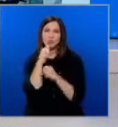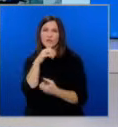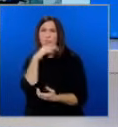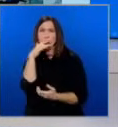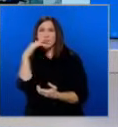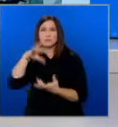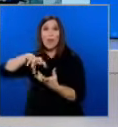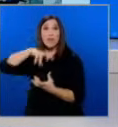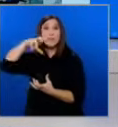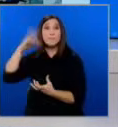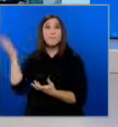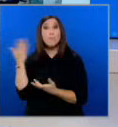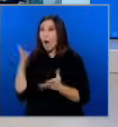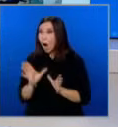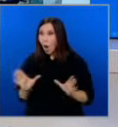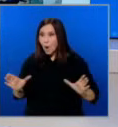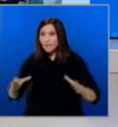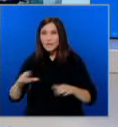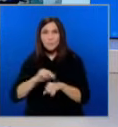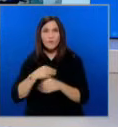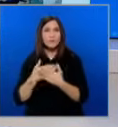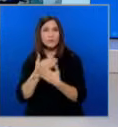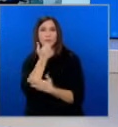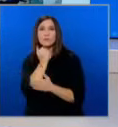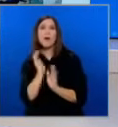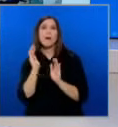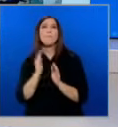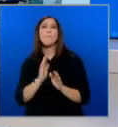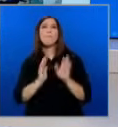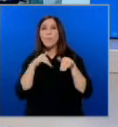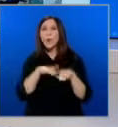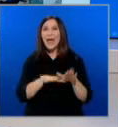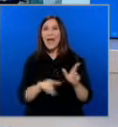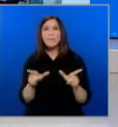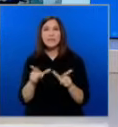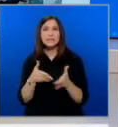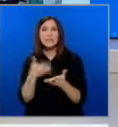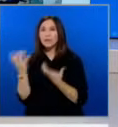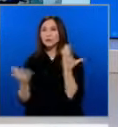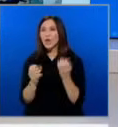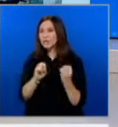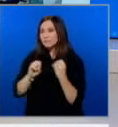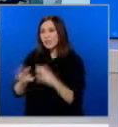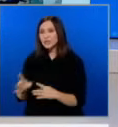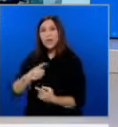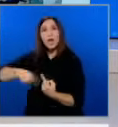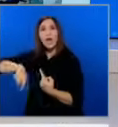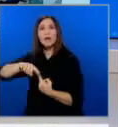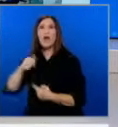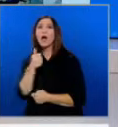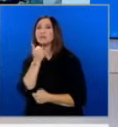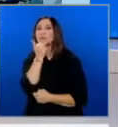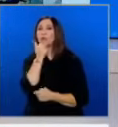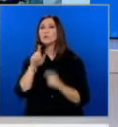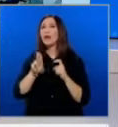бяха обхванали Пловдив и близките села по поречието на река Марица заради пожара на сметището край село Цалапица.